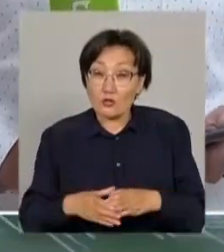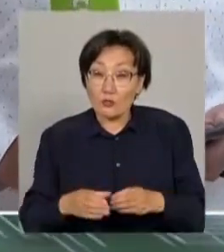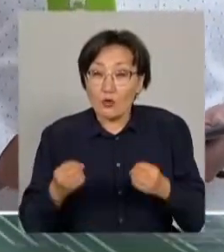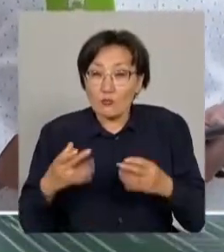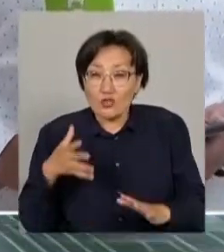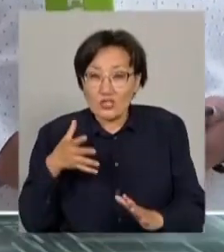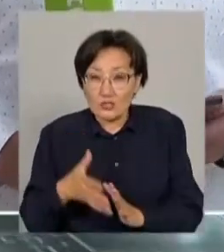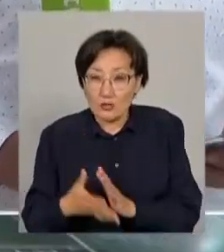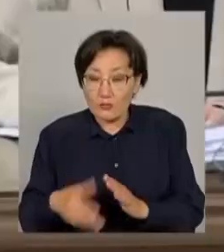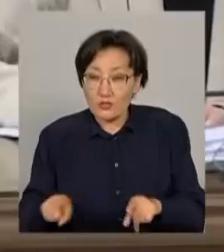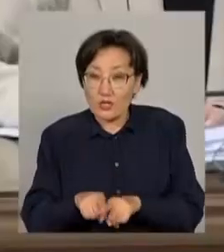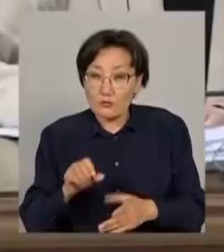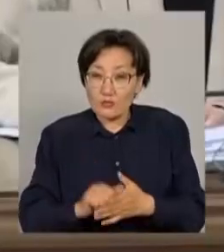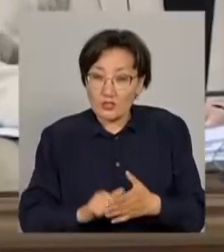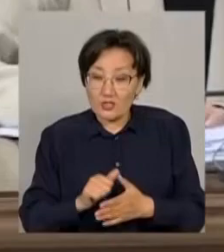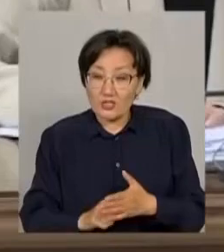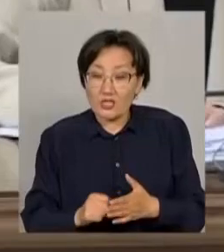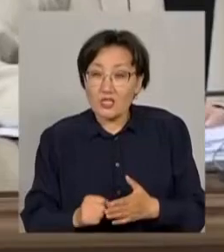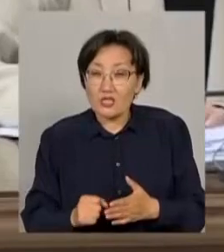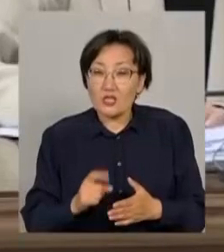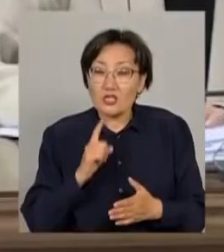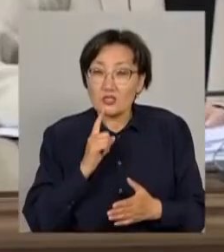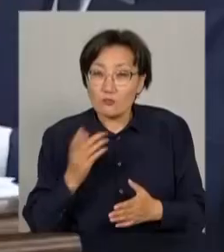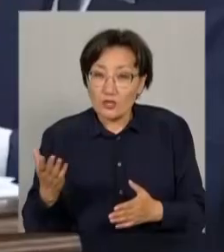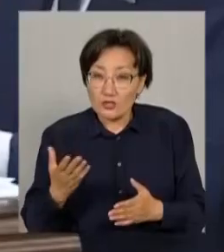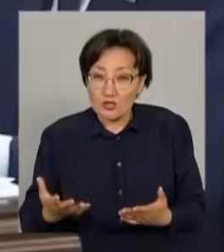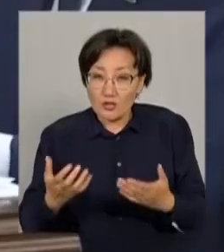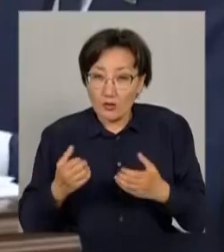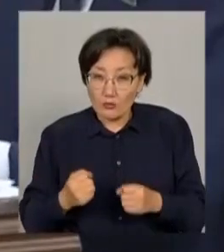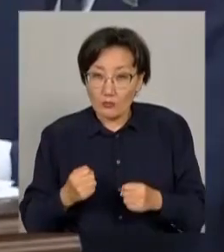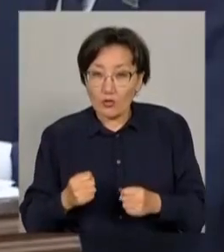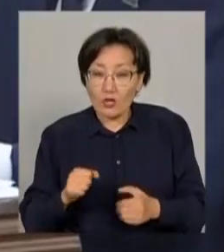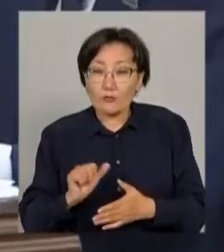салу сынды себептер есепті қабылдамауға негіз екенін айтып отыр.